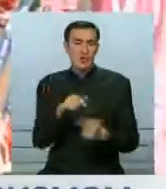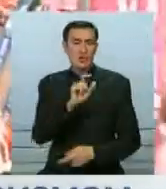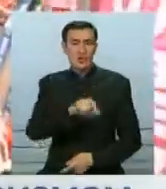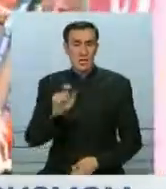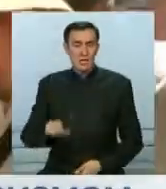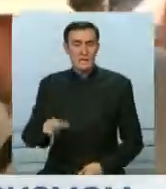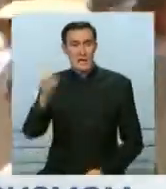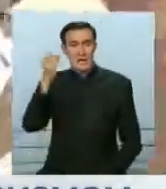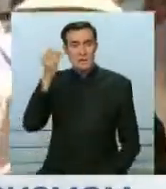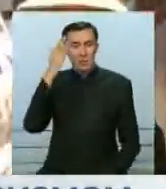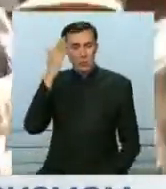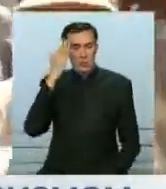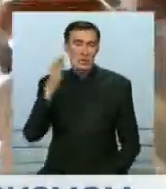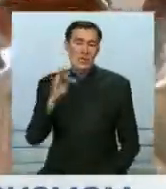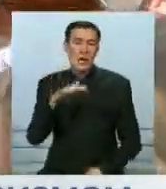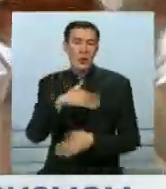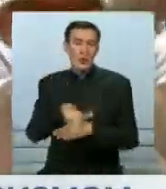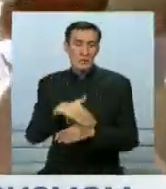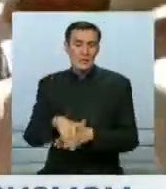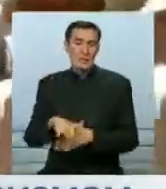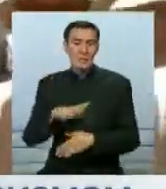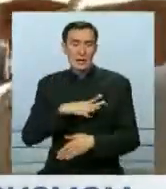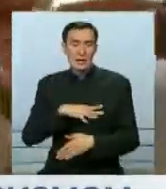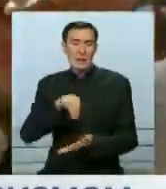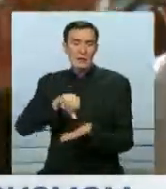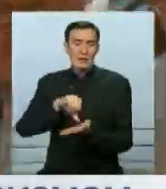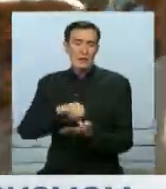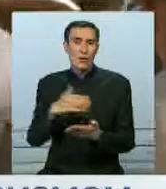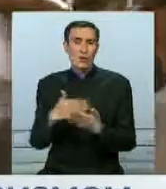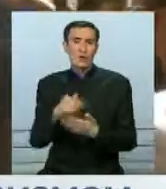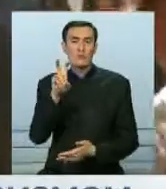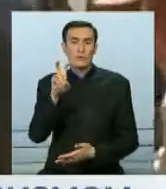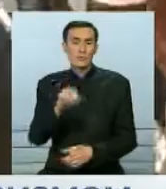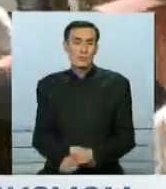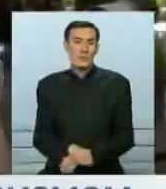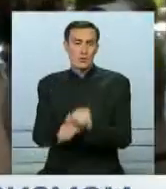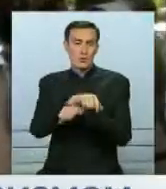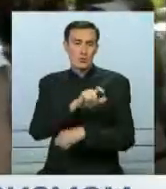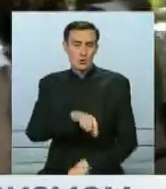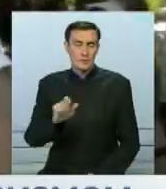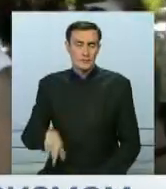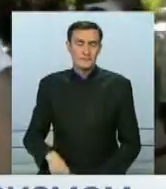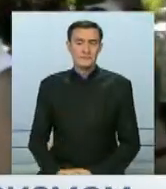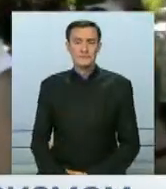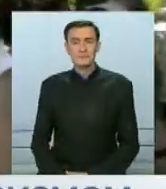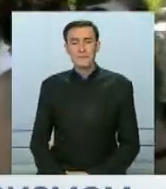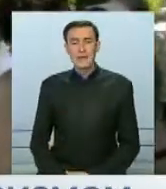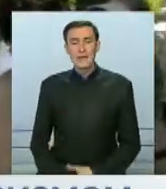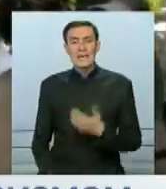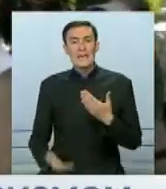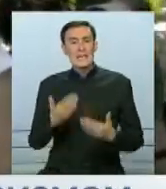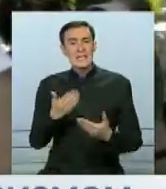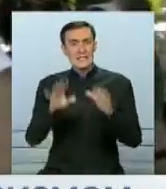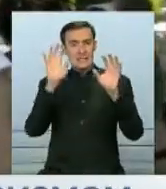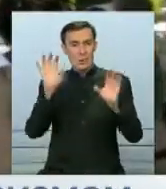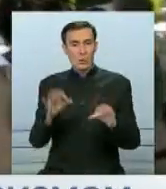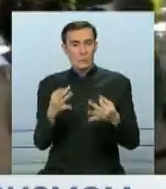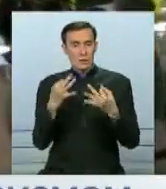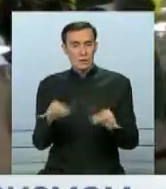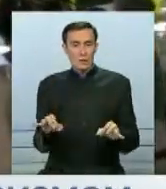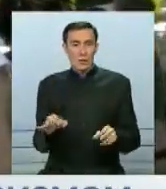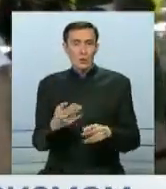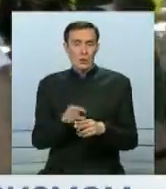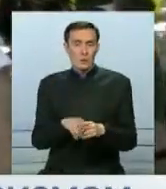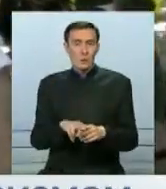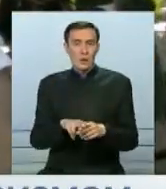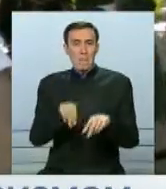страны восходящего солнца. На улице Токио вышли около 200 митингующих. Если закон примут, незаконные